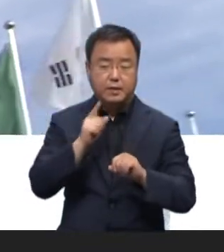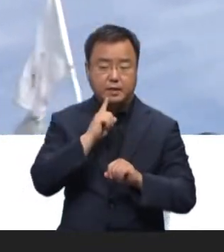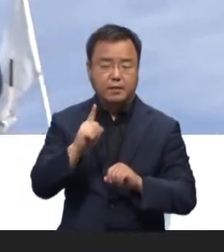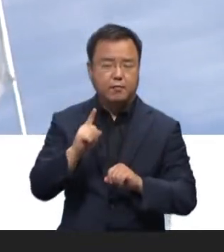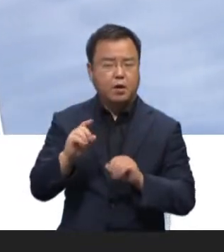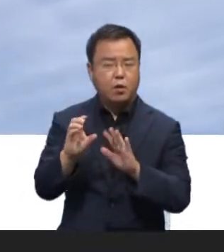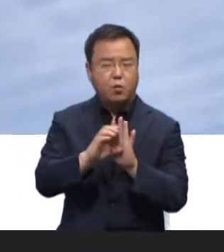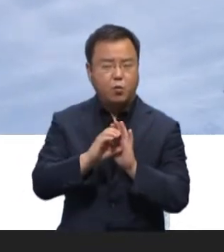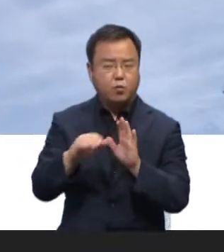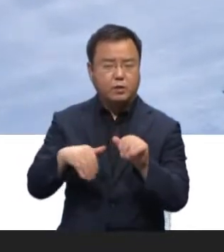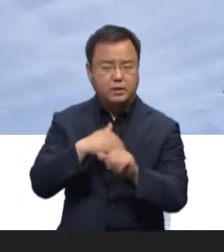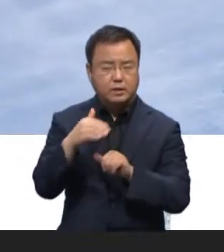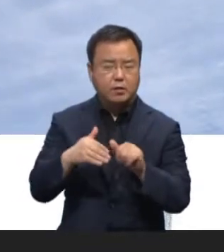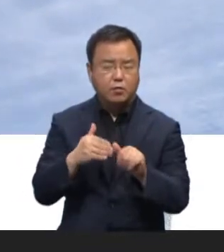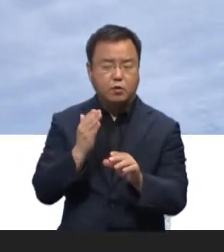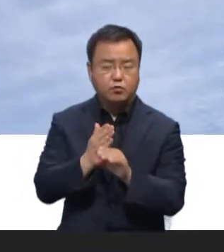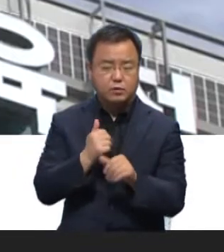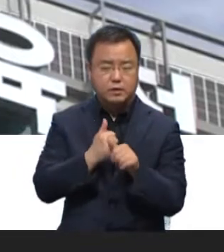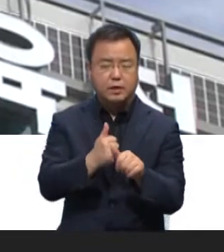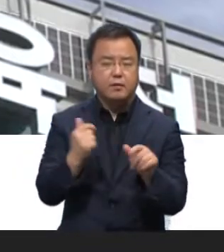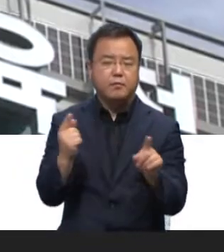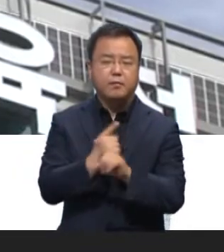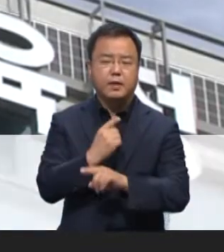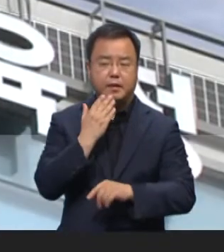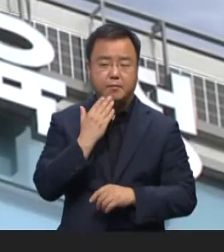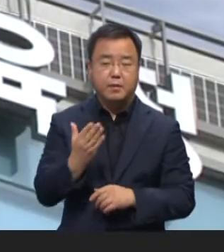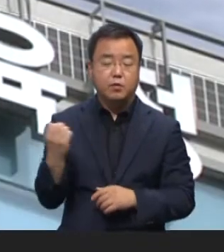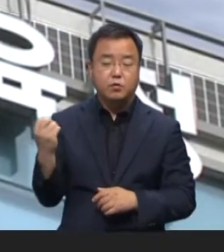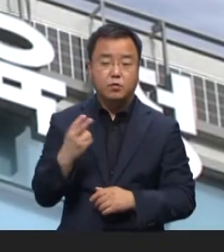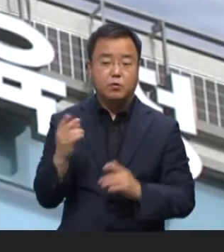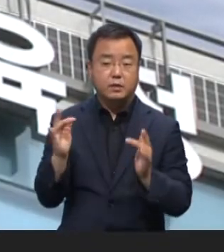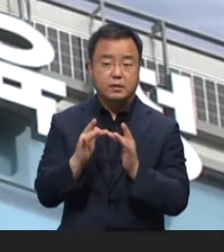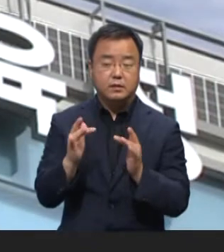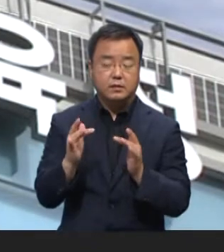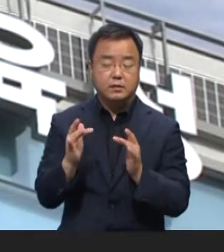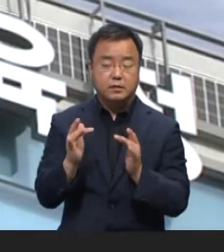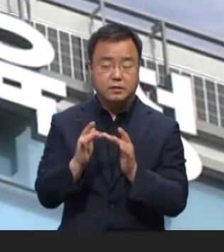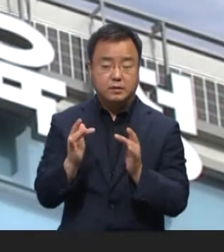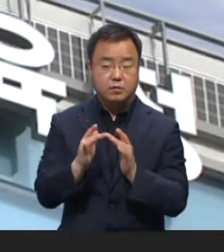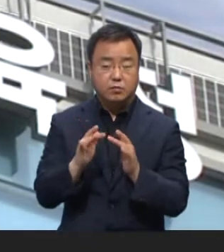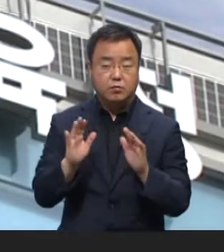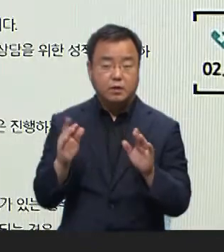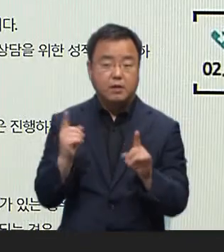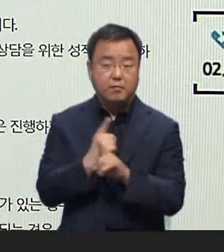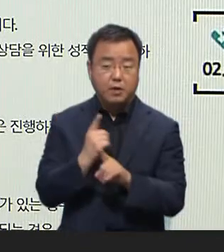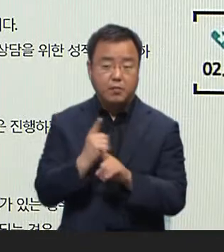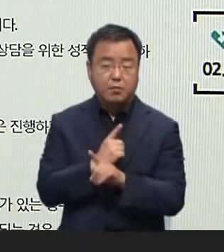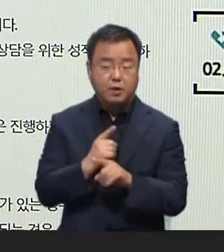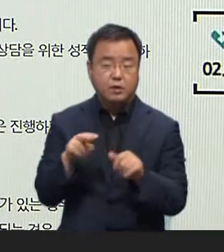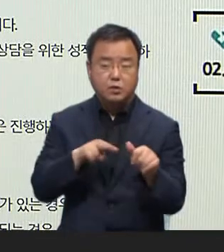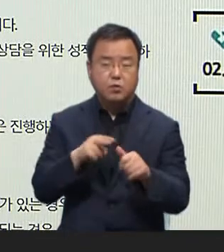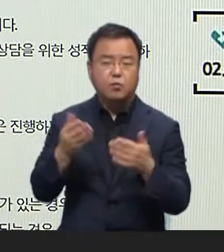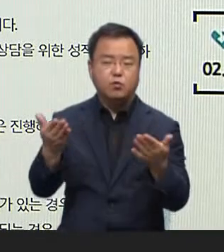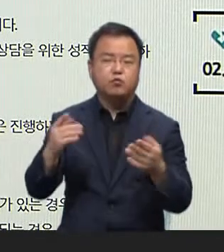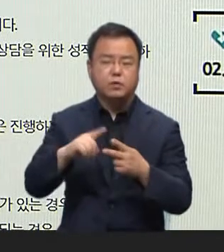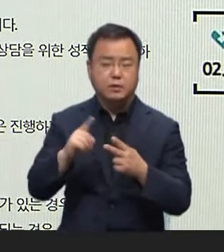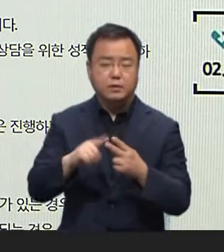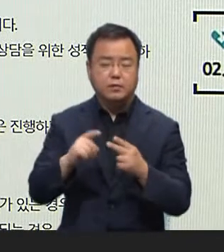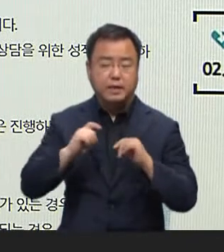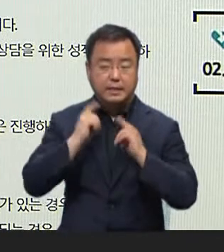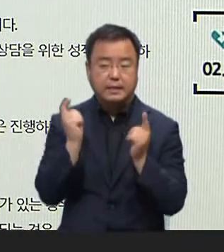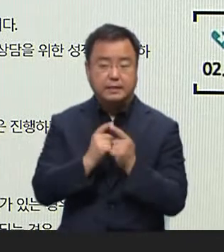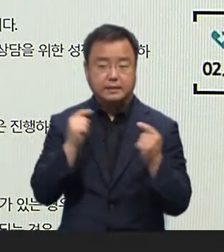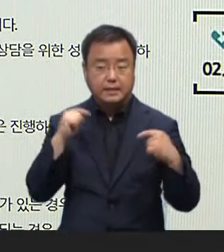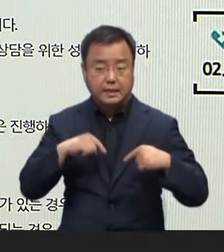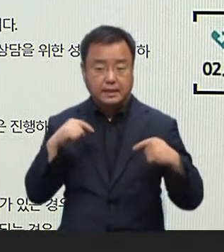변동될 요즘 있습니다 또 오프라인 박람회인 취소 됐지만 온라인으로 잭 정보를 제공하거나 개별 상담을